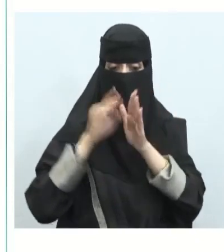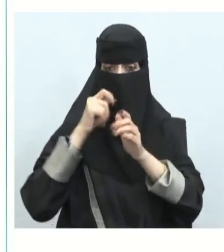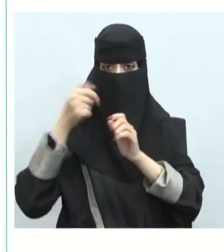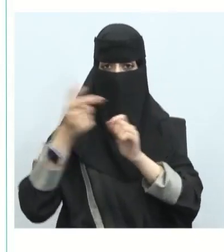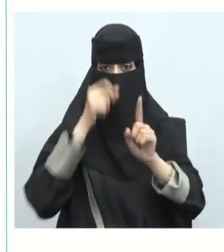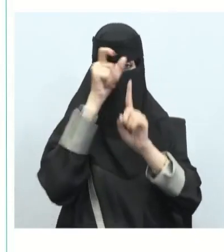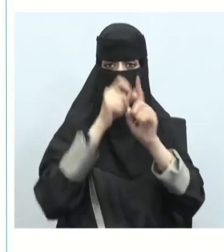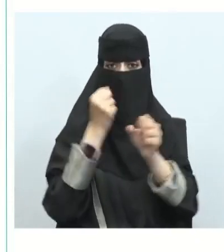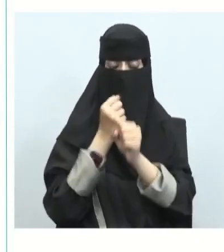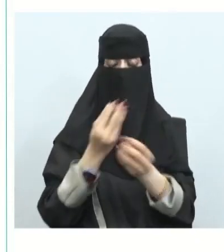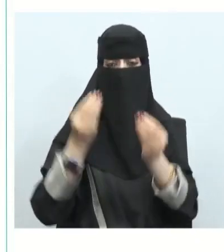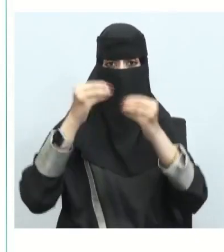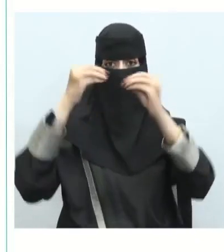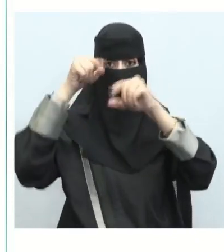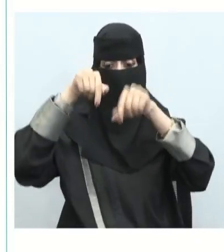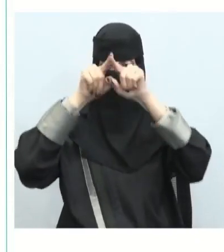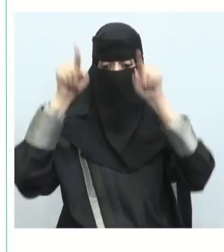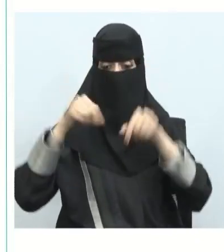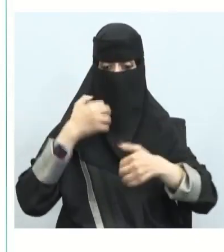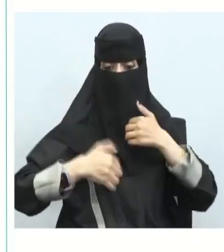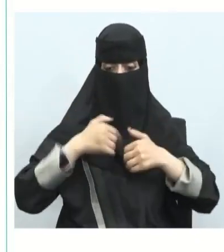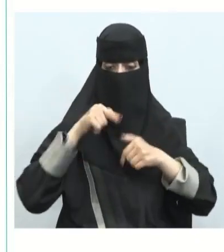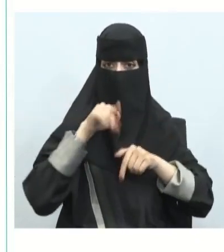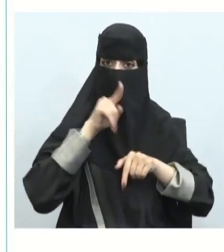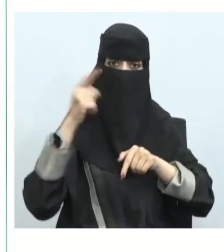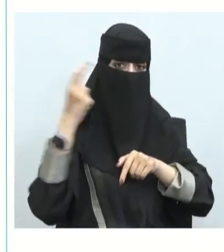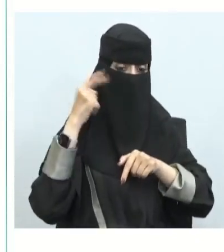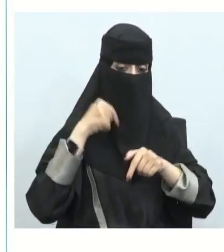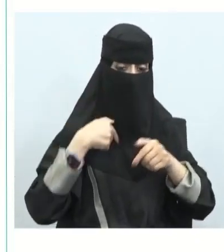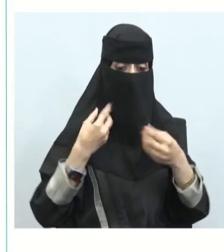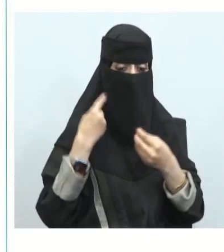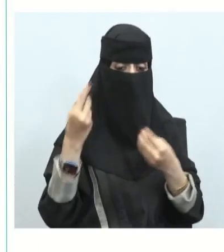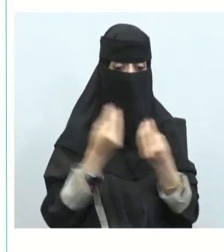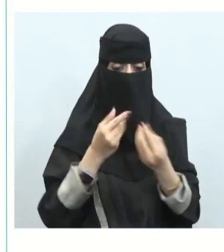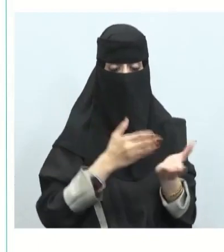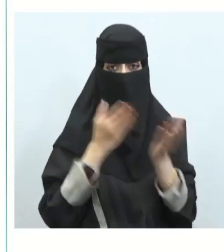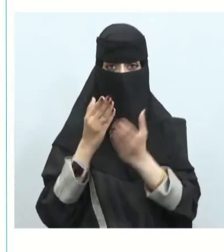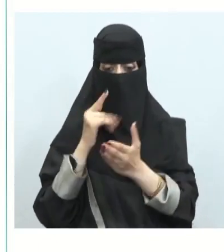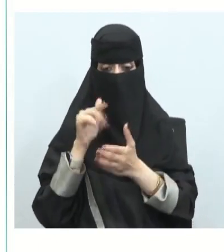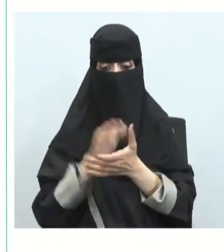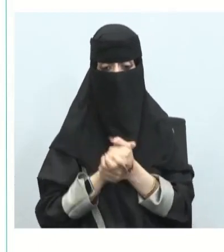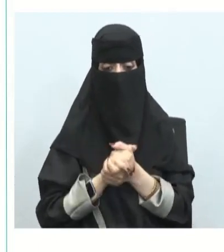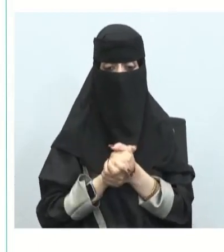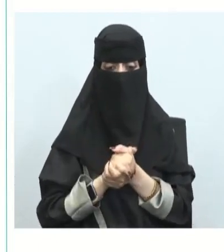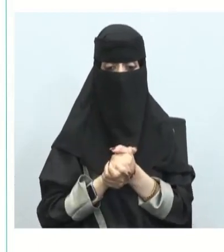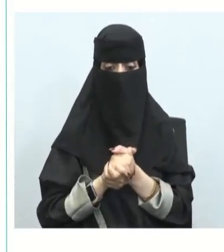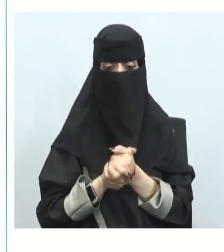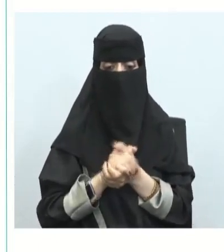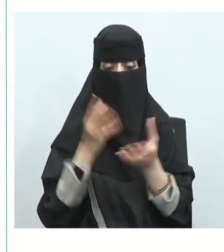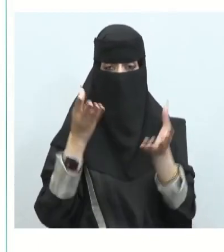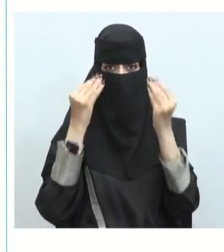الموظفين يزداد في هذا الاطار حيث يشعرون بان اصواتهم مسموعه ويقدم معلومات تثري الخطط